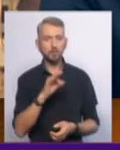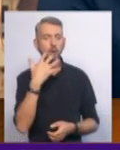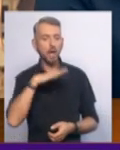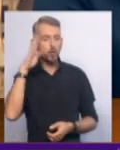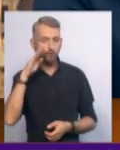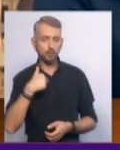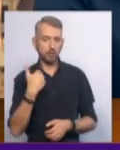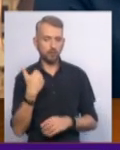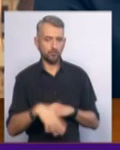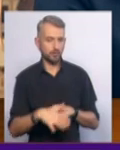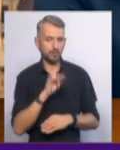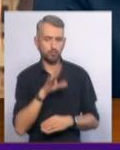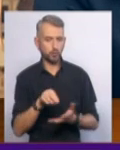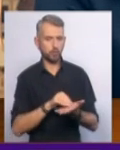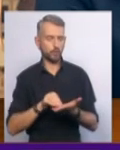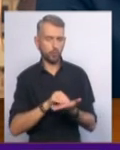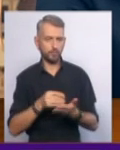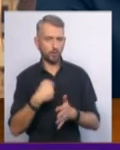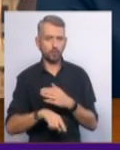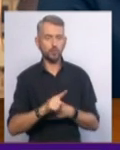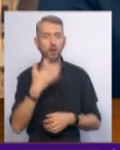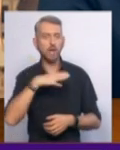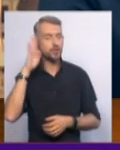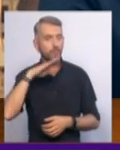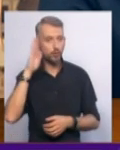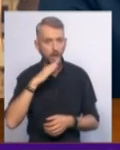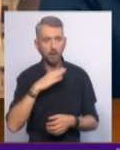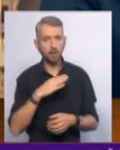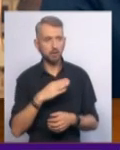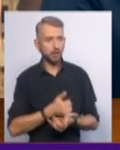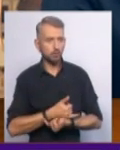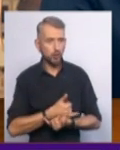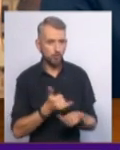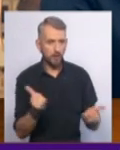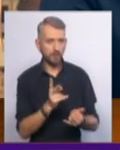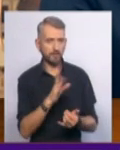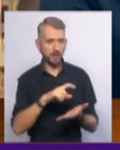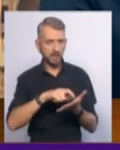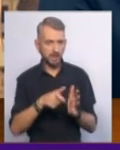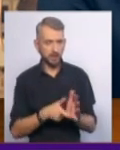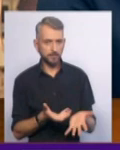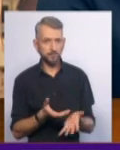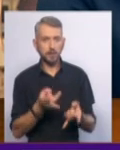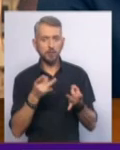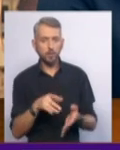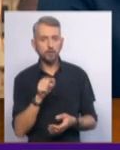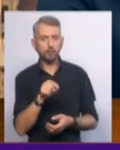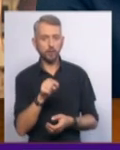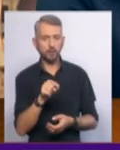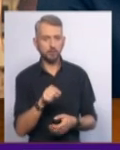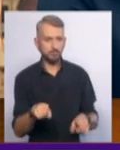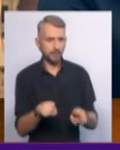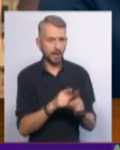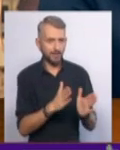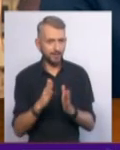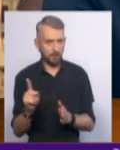я вже не буду повторюватись, тому що гаряча вода поступає в квартири. Просто вона така система,